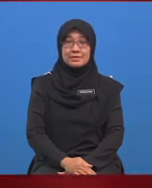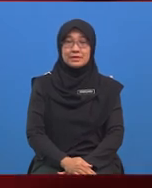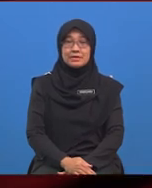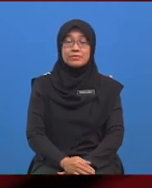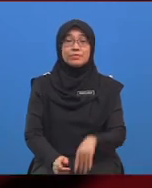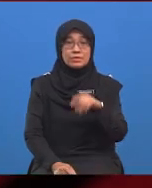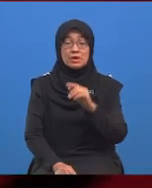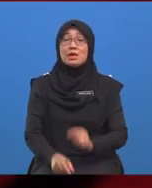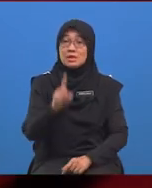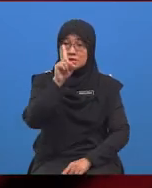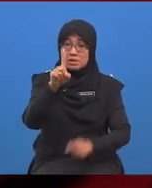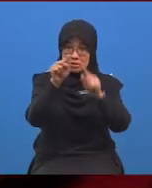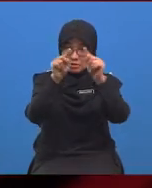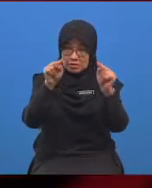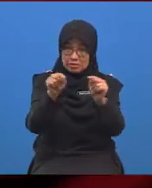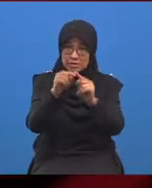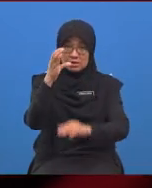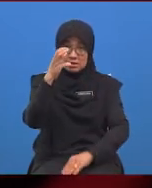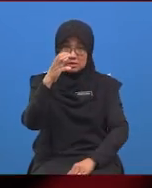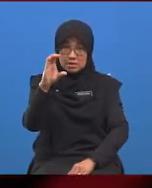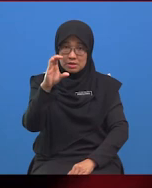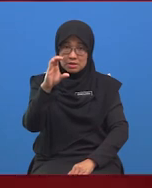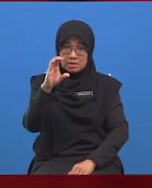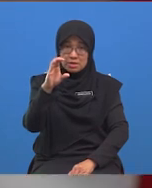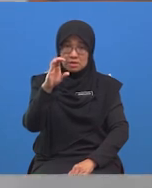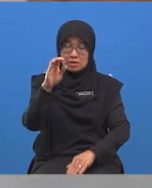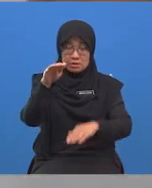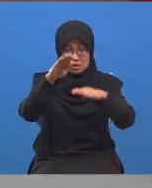Satu petak 100 di bawah nilai tempat sa.